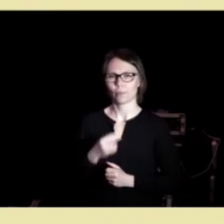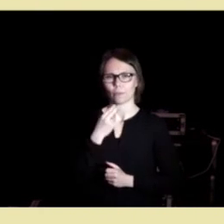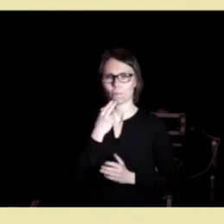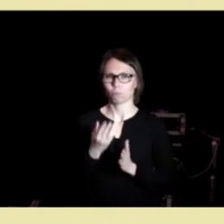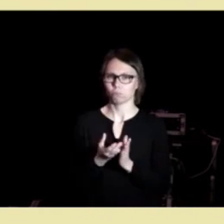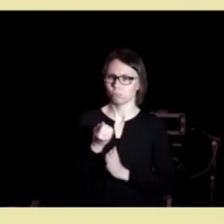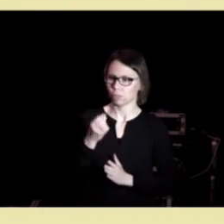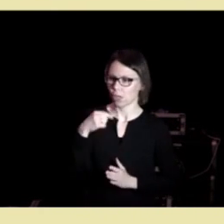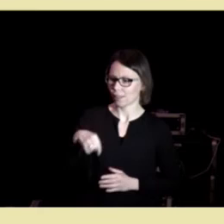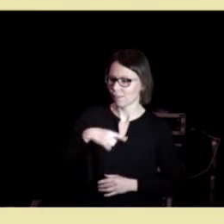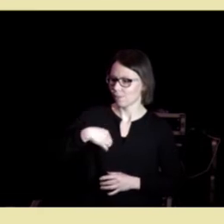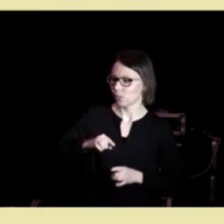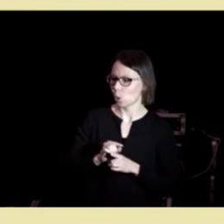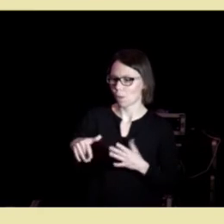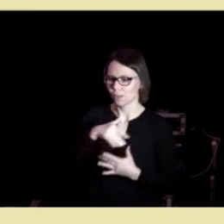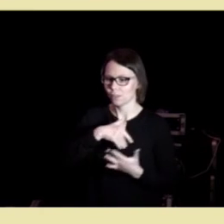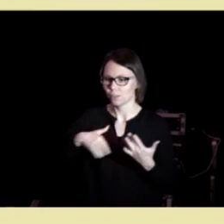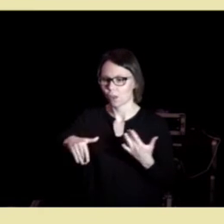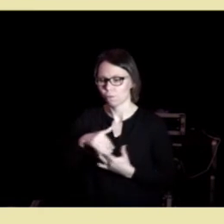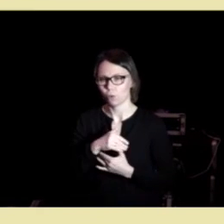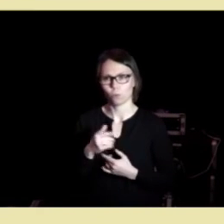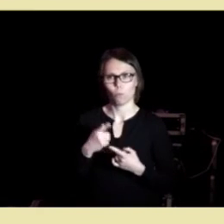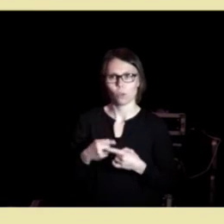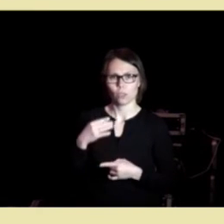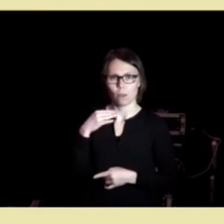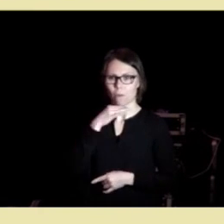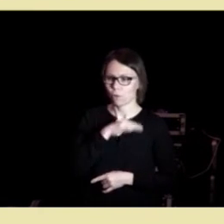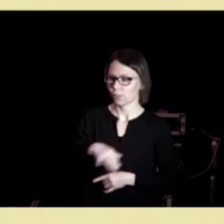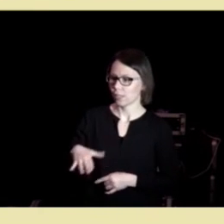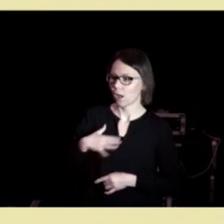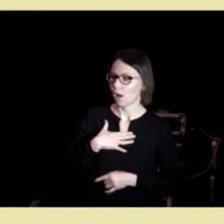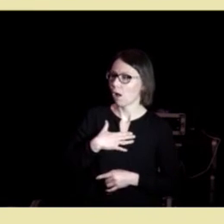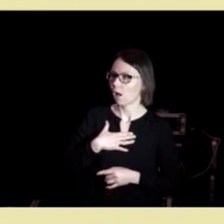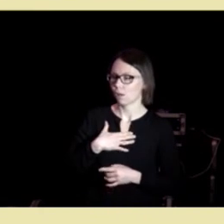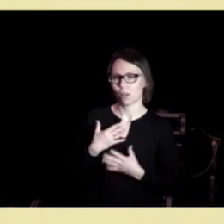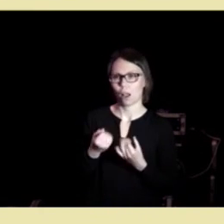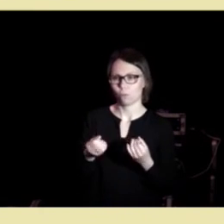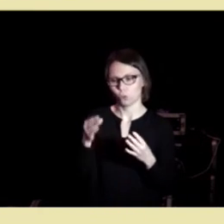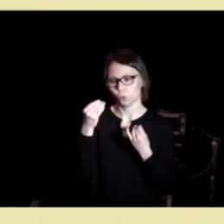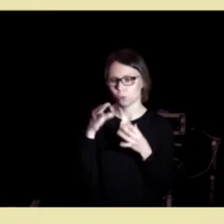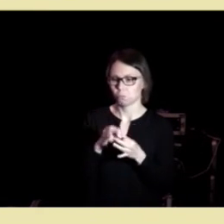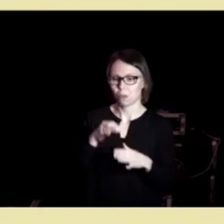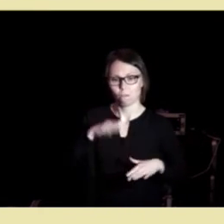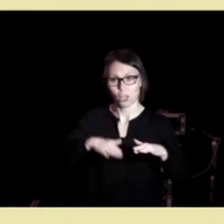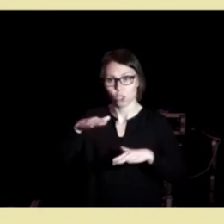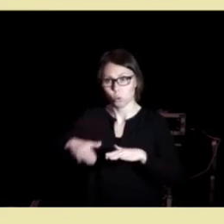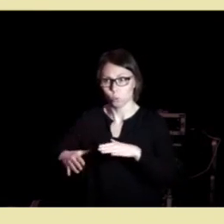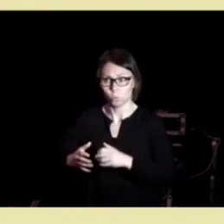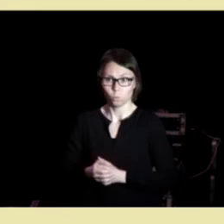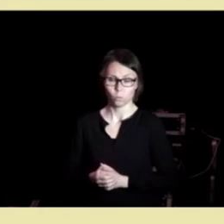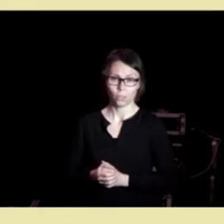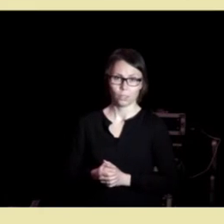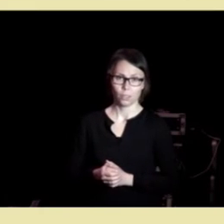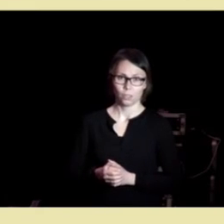Hvilken nytte kan så vi som samfunn og befolkning ha av studier av variasjon?